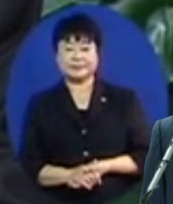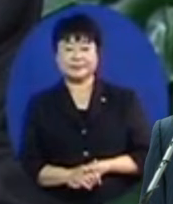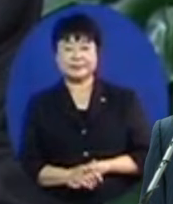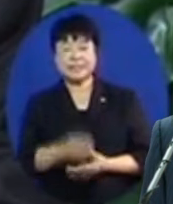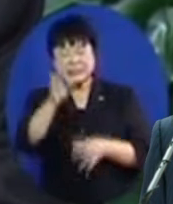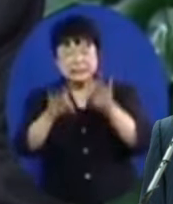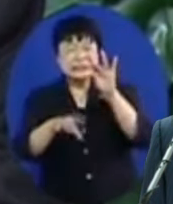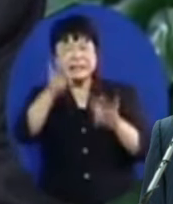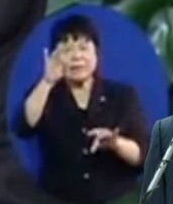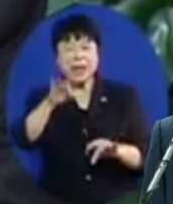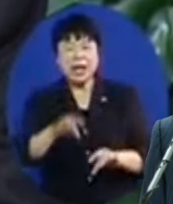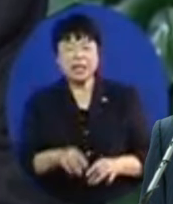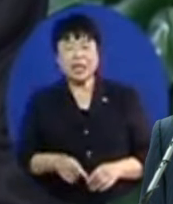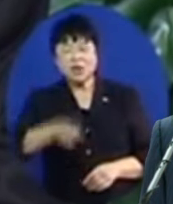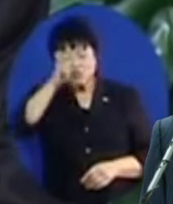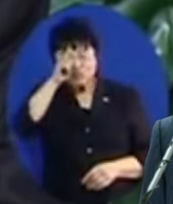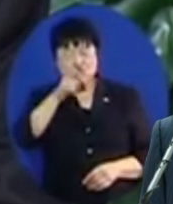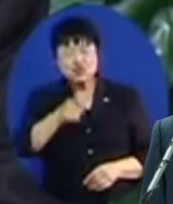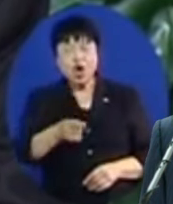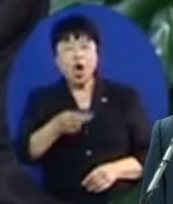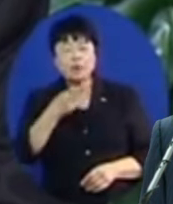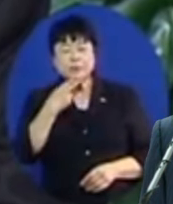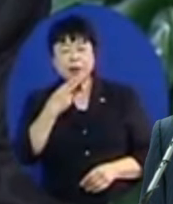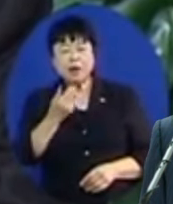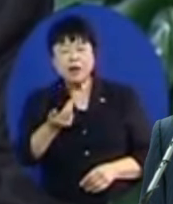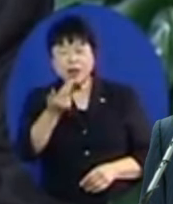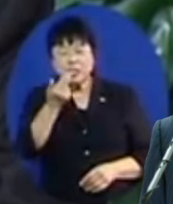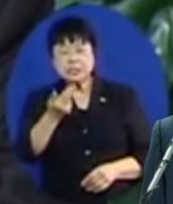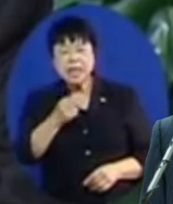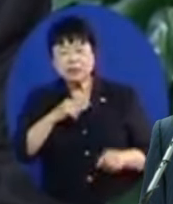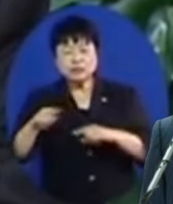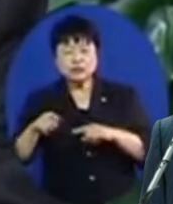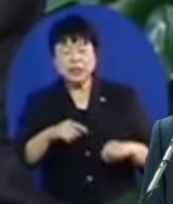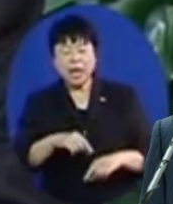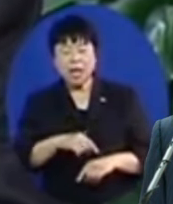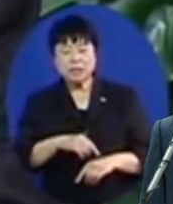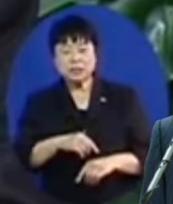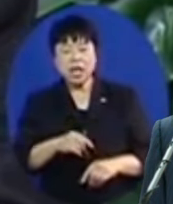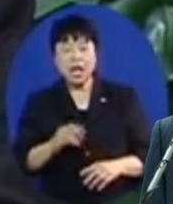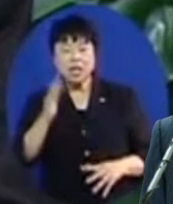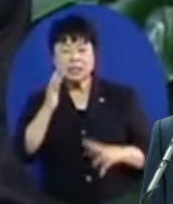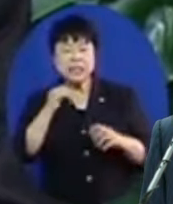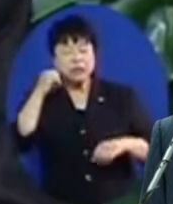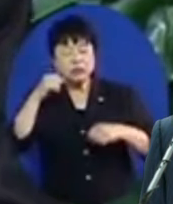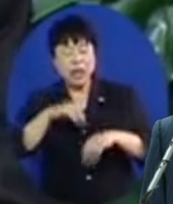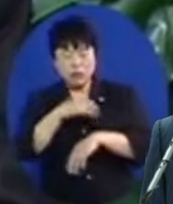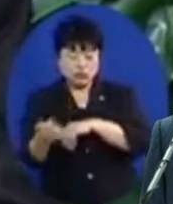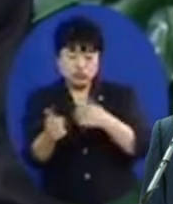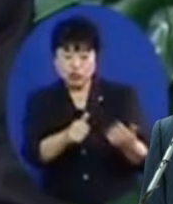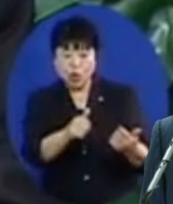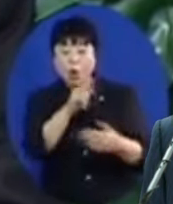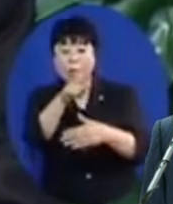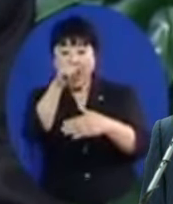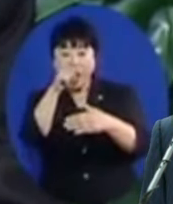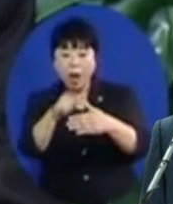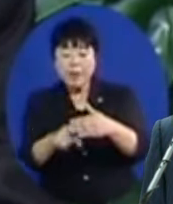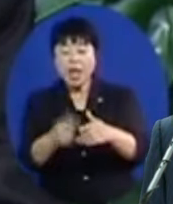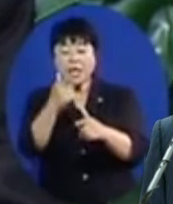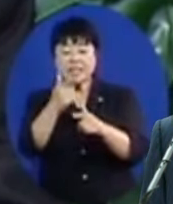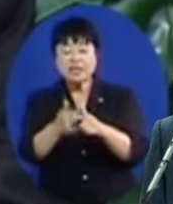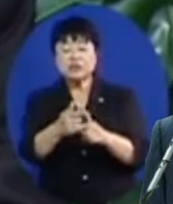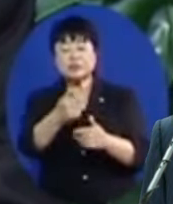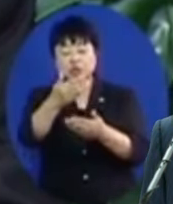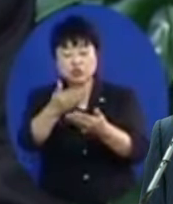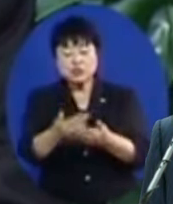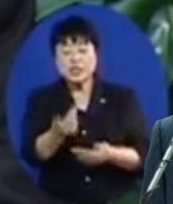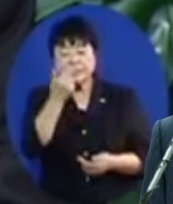사막에 강물이 말라지면 모든 생물은 다 죽어버리는 것입니다. 우리의 마음속에 예수님이